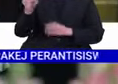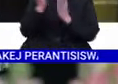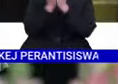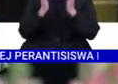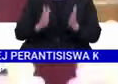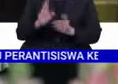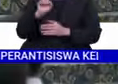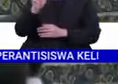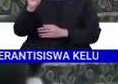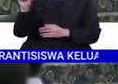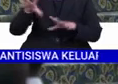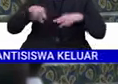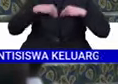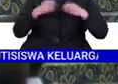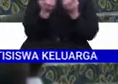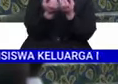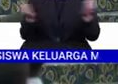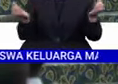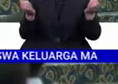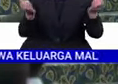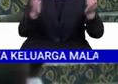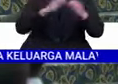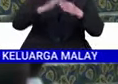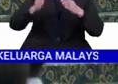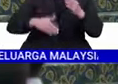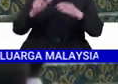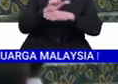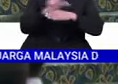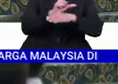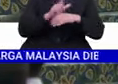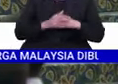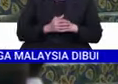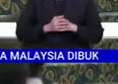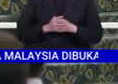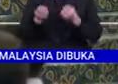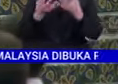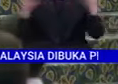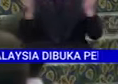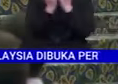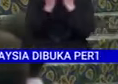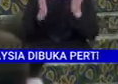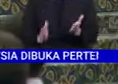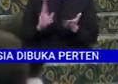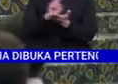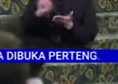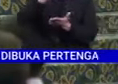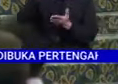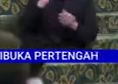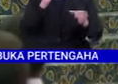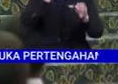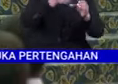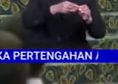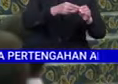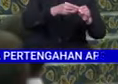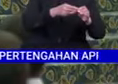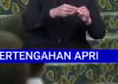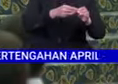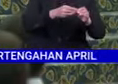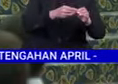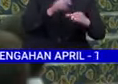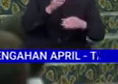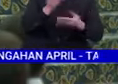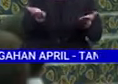dan n menerima sijil tamat latihan biotron mengalungkan Lebih ramai pelajar Ini mesti menyertai chord sukses karena